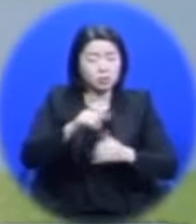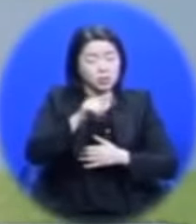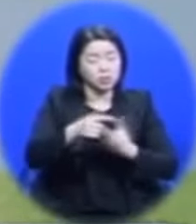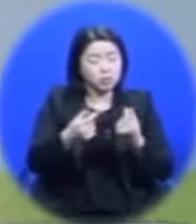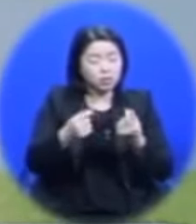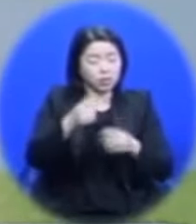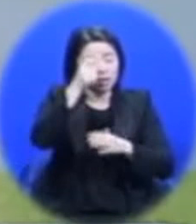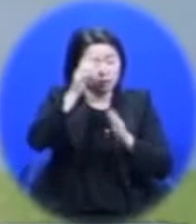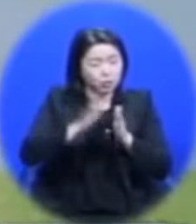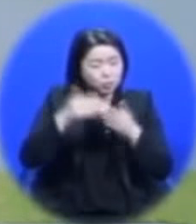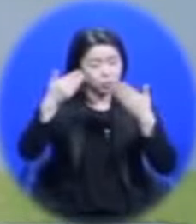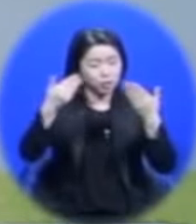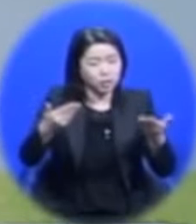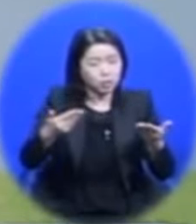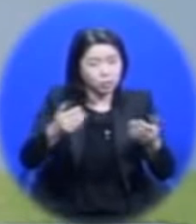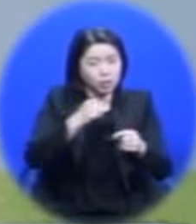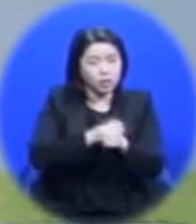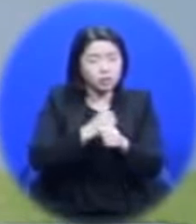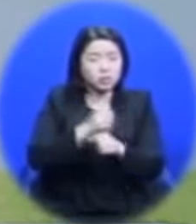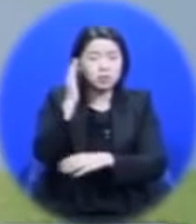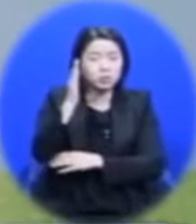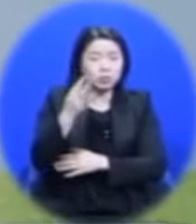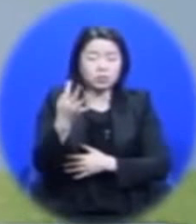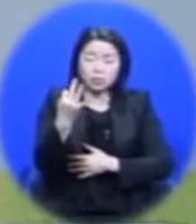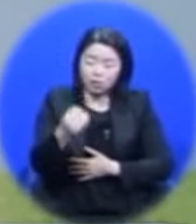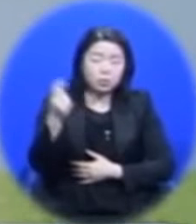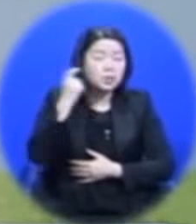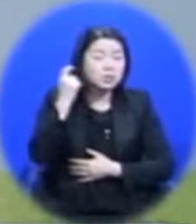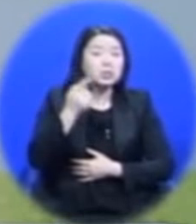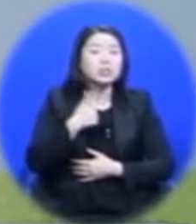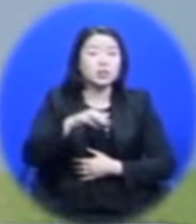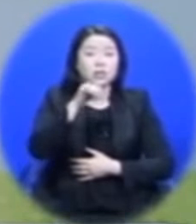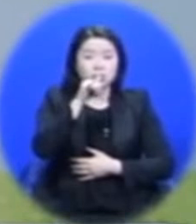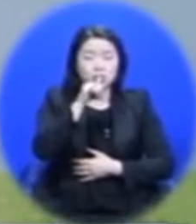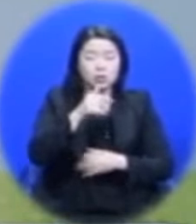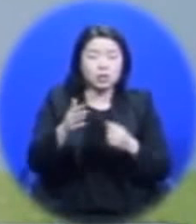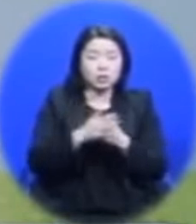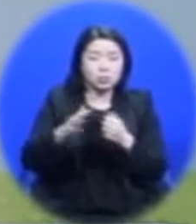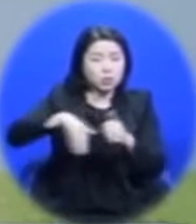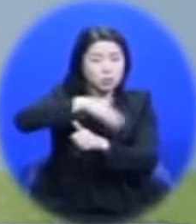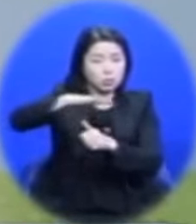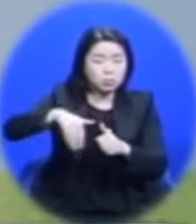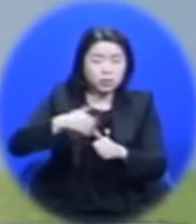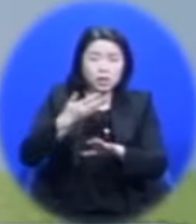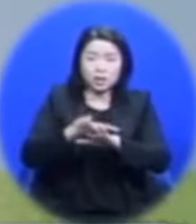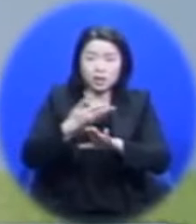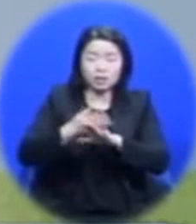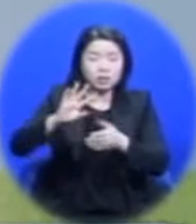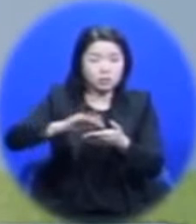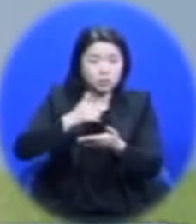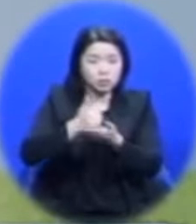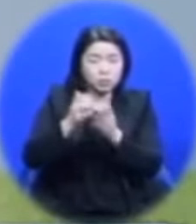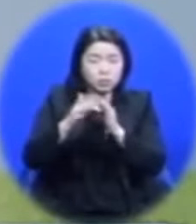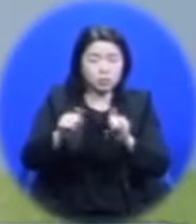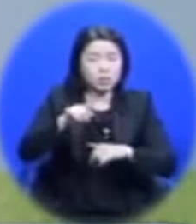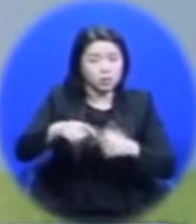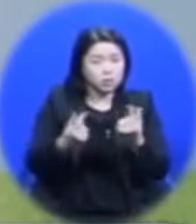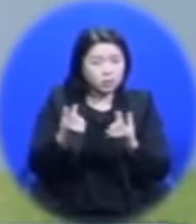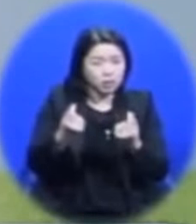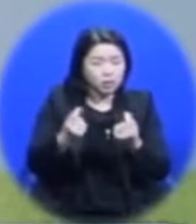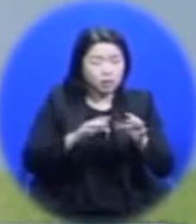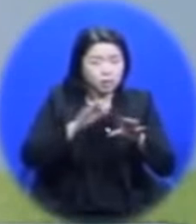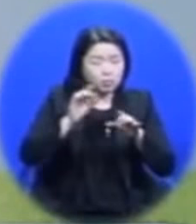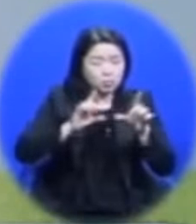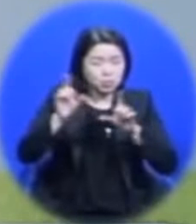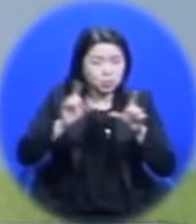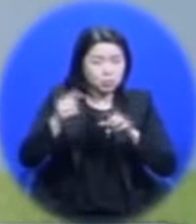그리스도인들이 그렇게 기도하라고 한 것을 설교 중에 여러 번 들었어요. 그리고 주변에 다른 그리스도인들이 그런 형태로 기도하는 것을